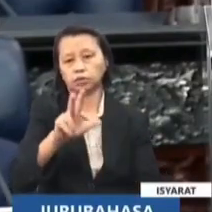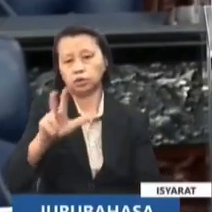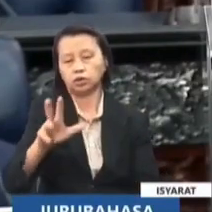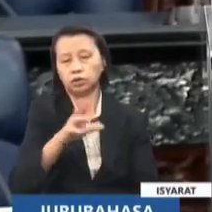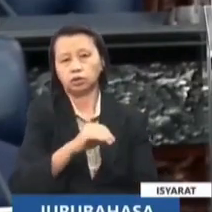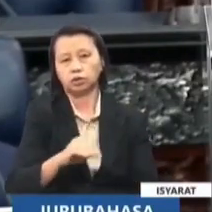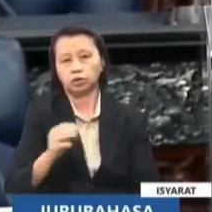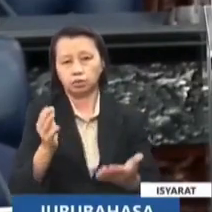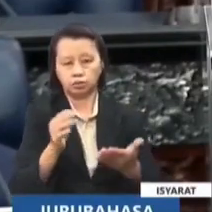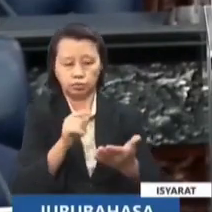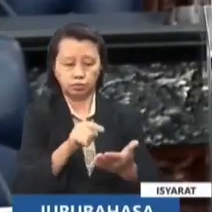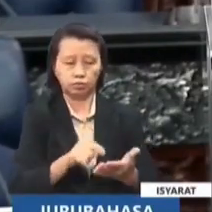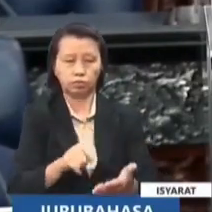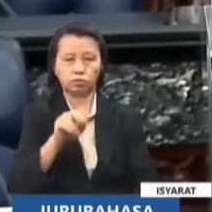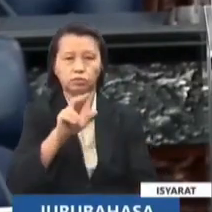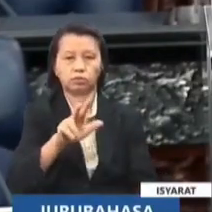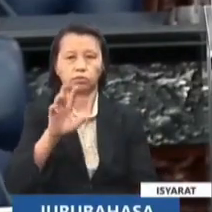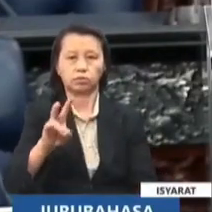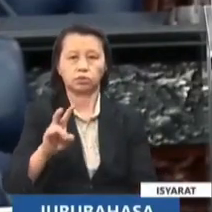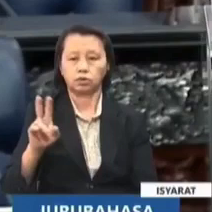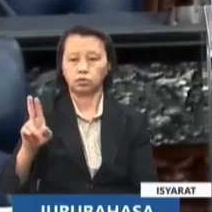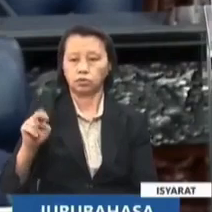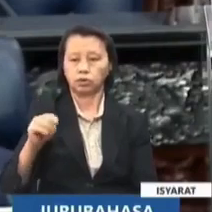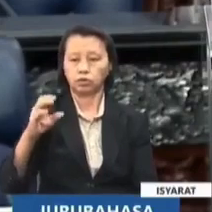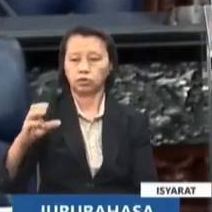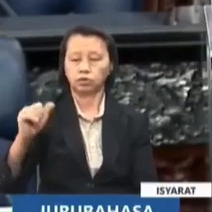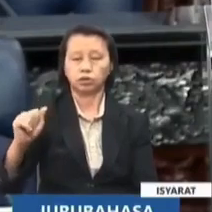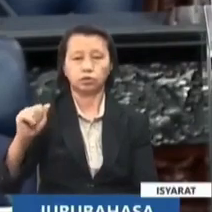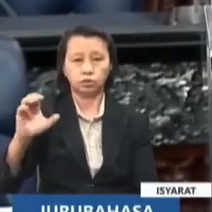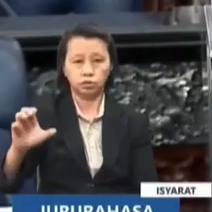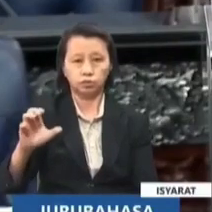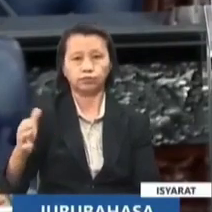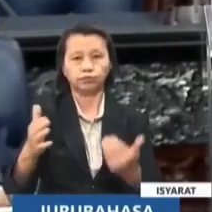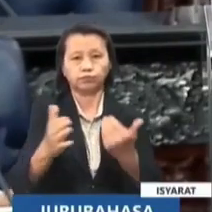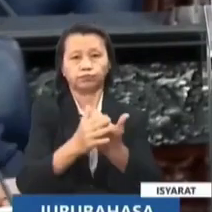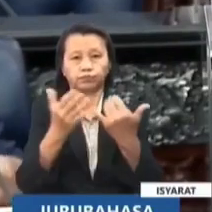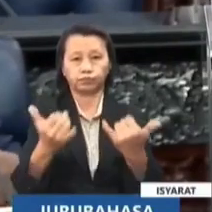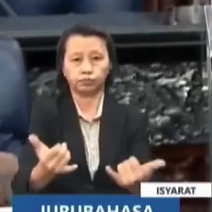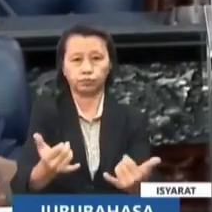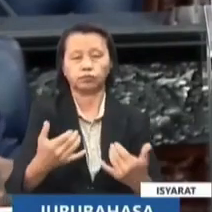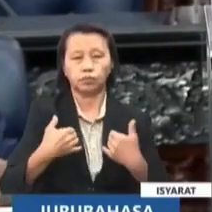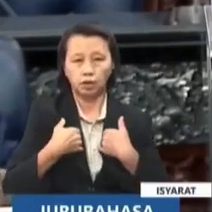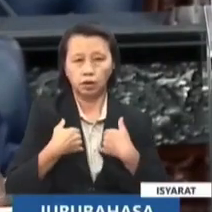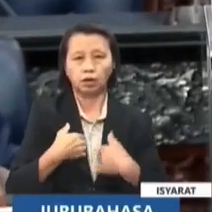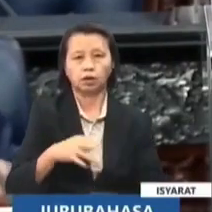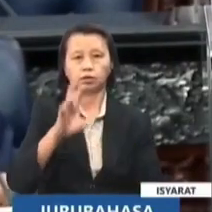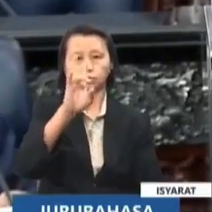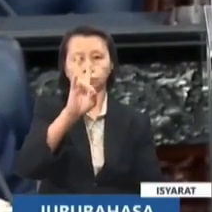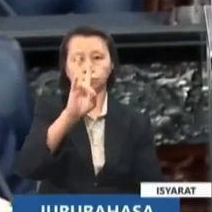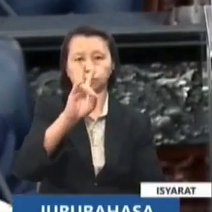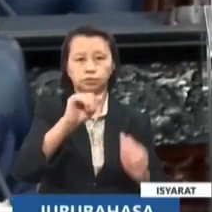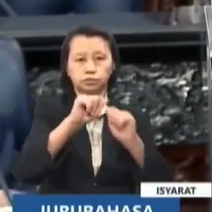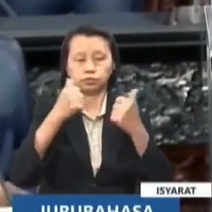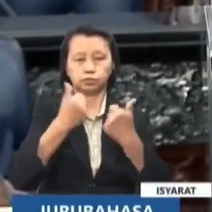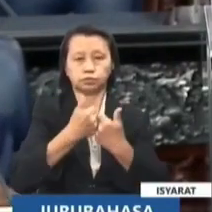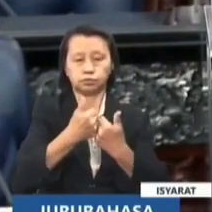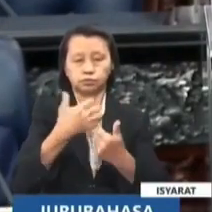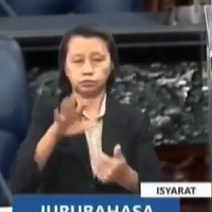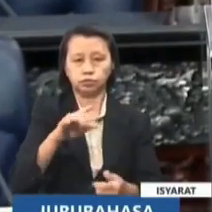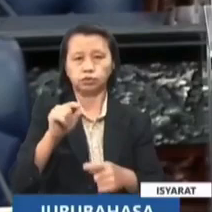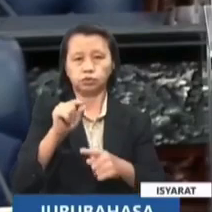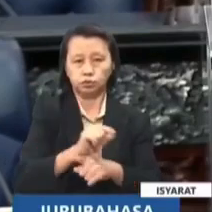artikel 37 UNCAC. Sehingga kini sebanyak 7 agensi menguat kuasa